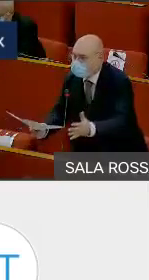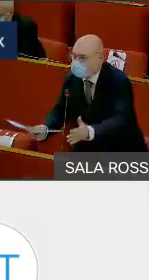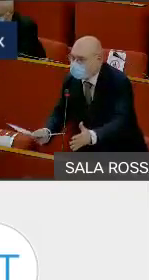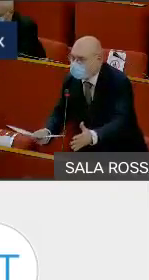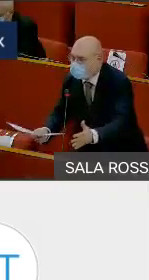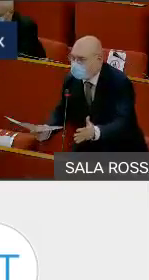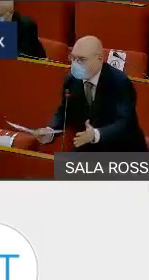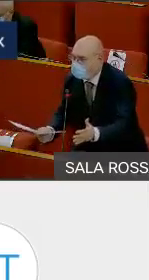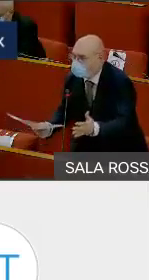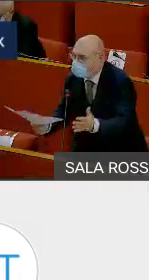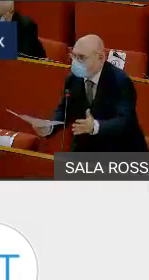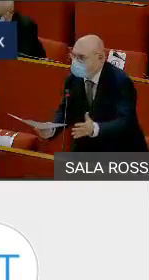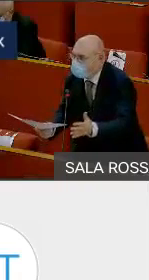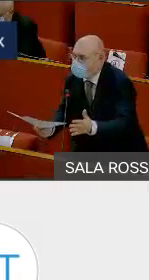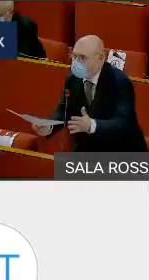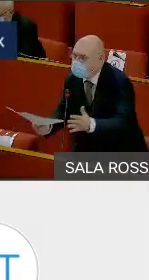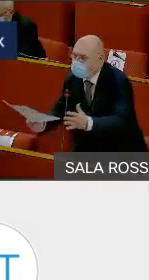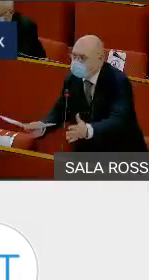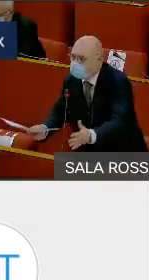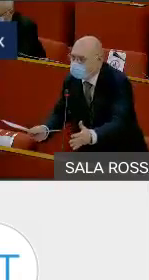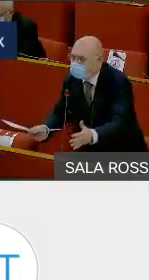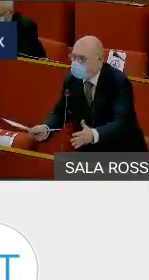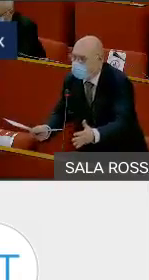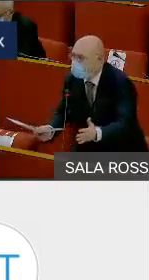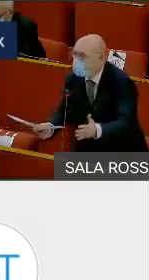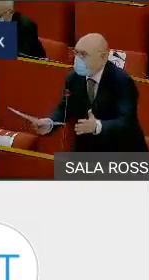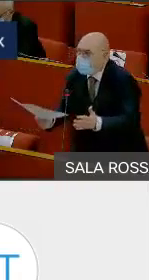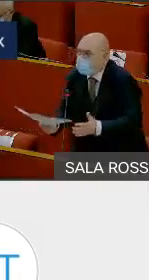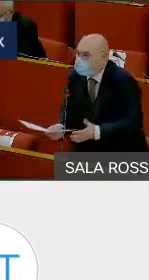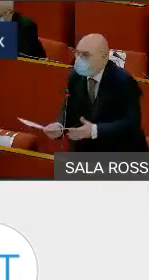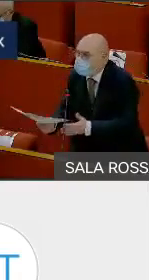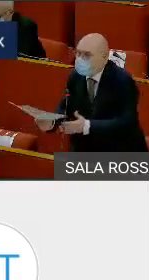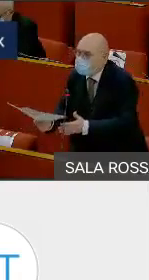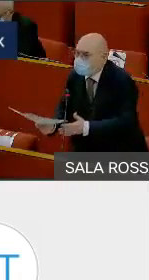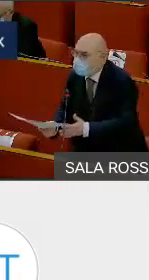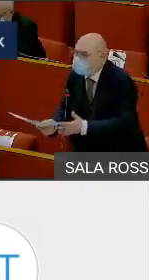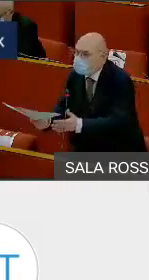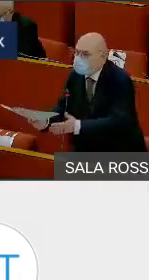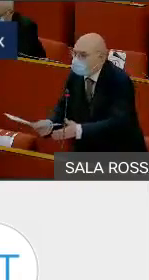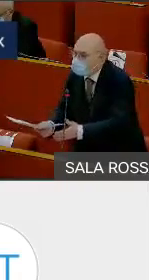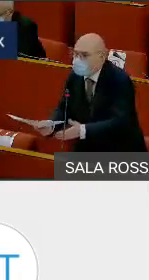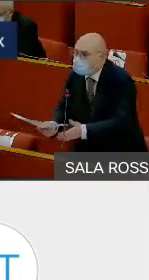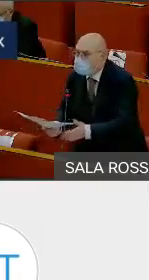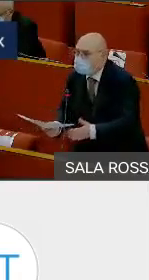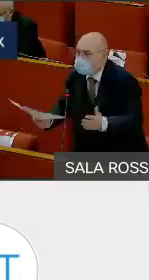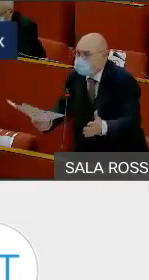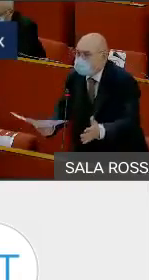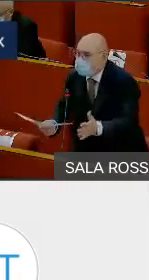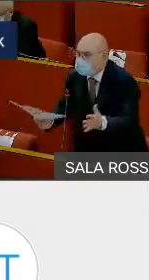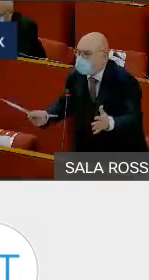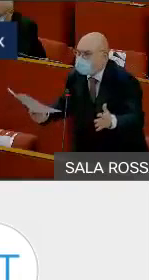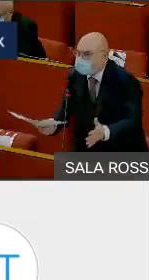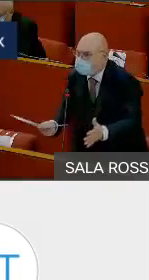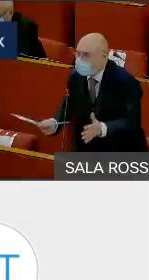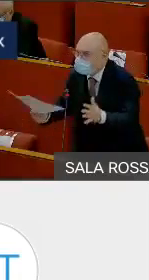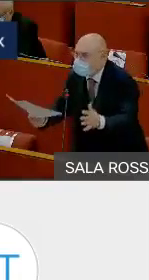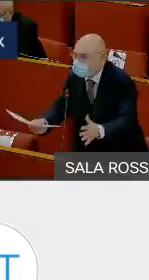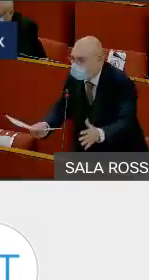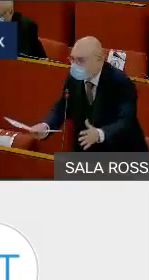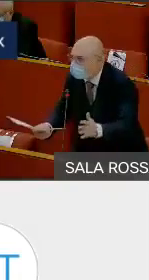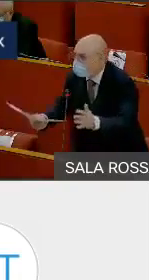visto che la delibera in qualche modo una certa finalità è opportuno che siano inseriti per esplicitare a quello che davvero